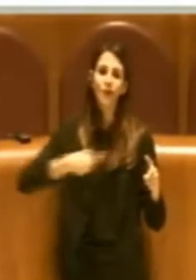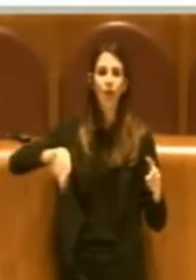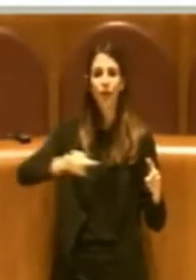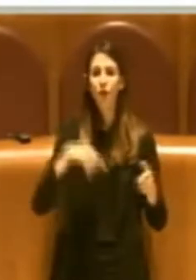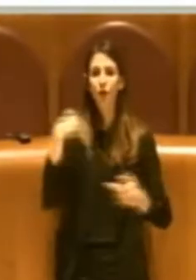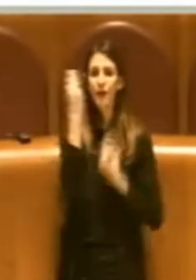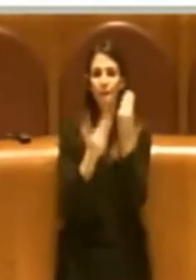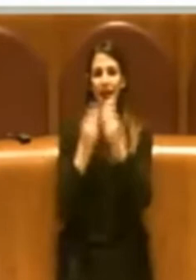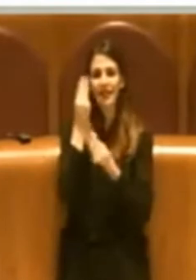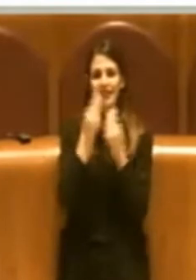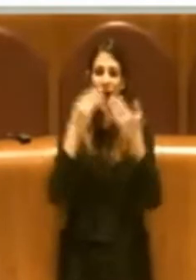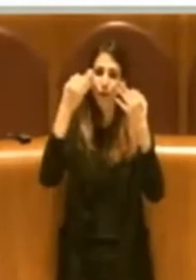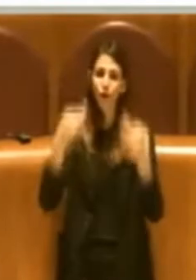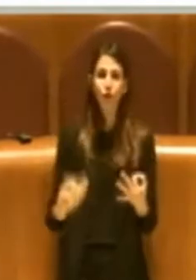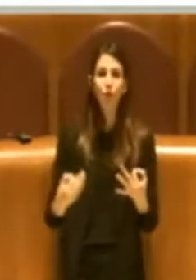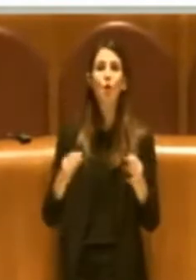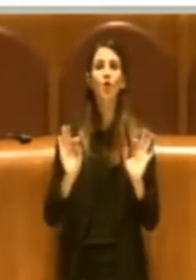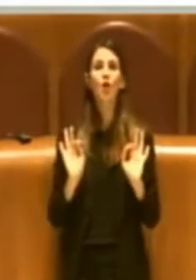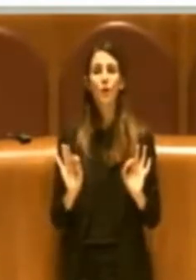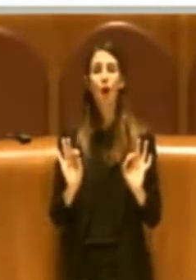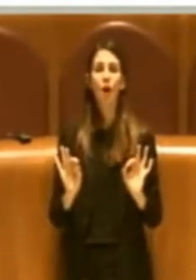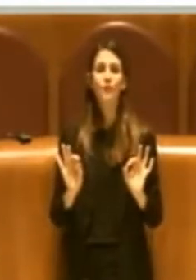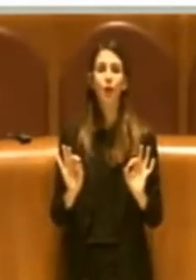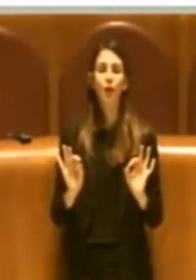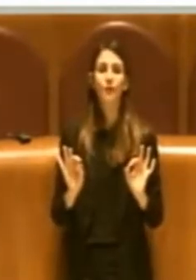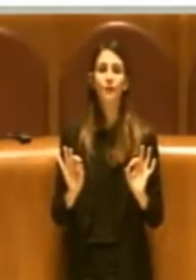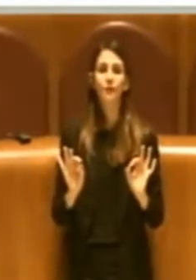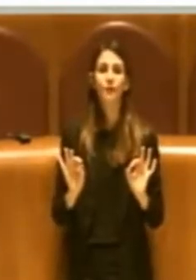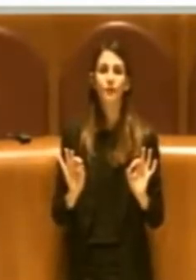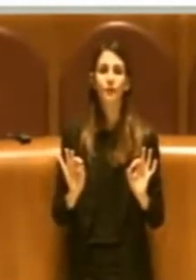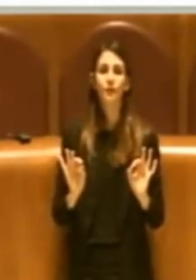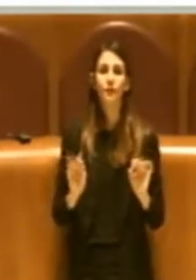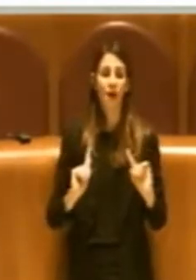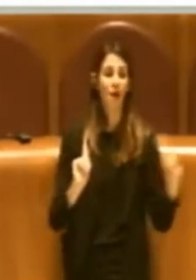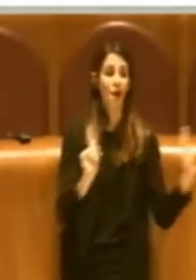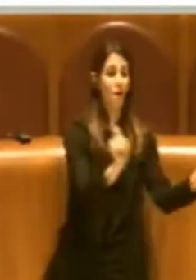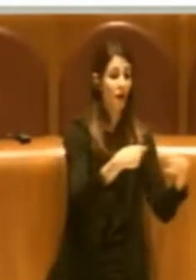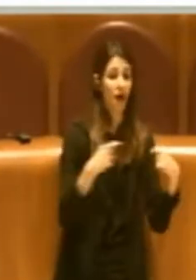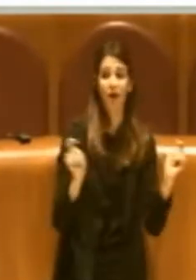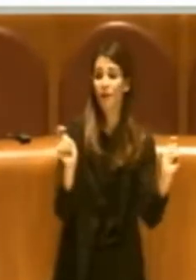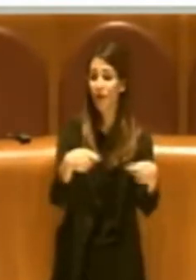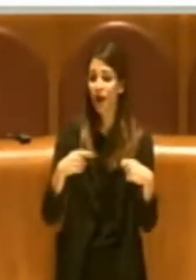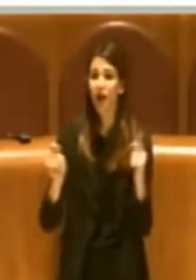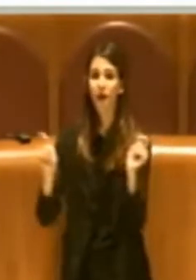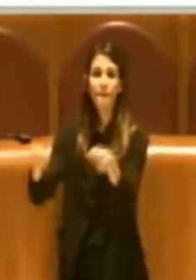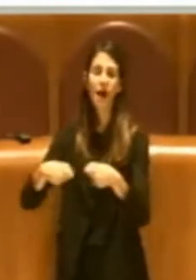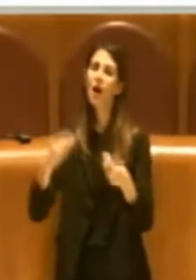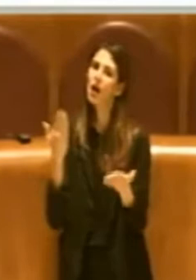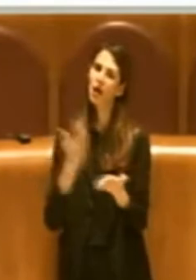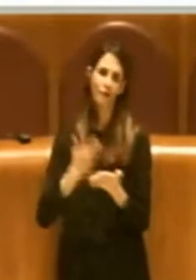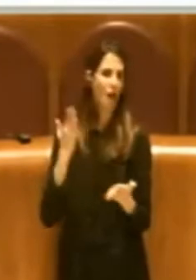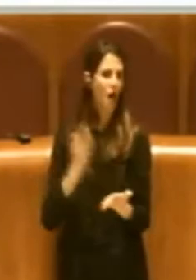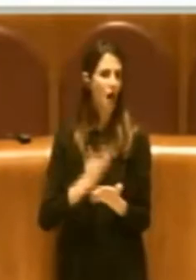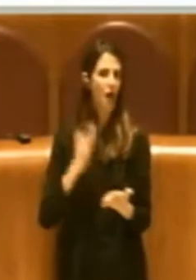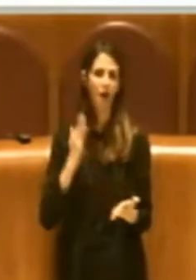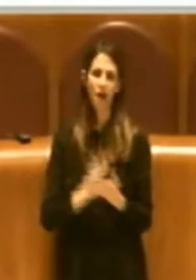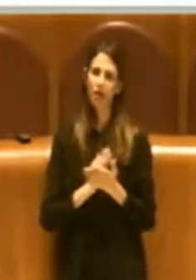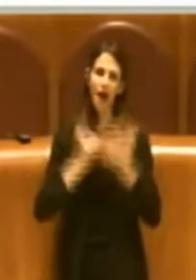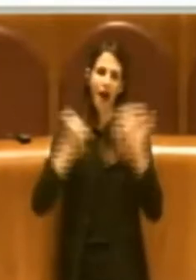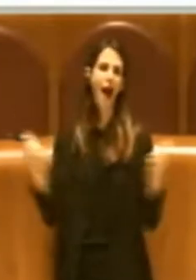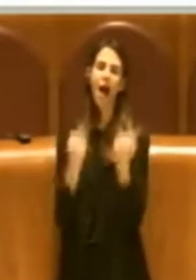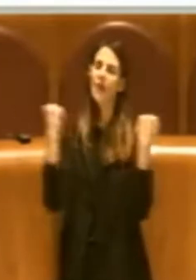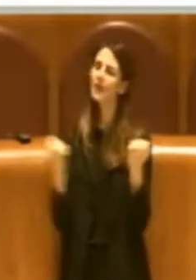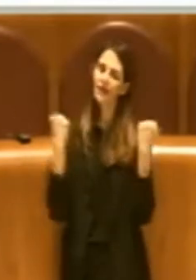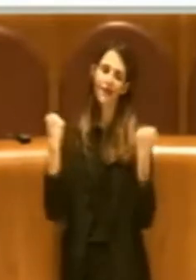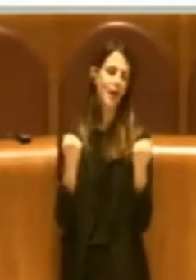che si possano sospendere temporaneamente, nelle more dell'approvazione della delibera, ogni interruzione di attività dei punti